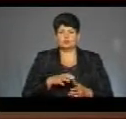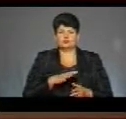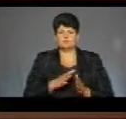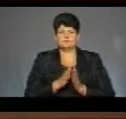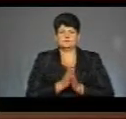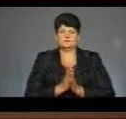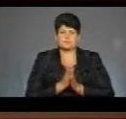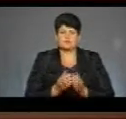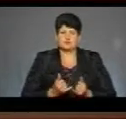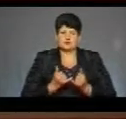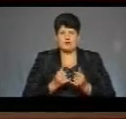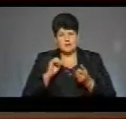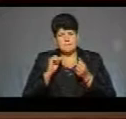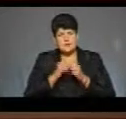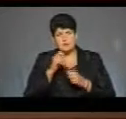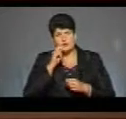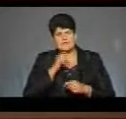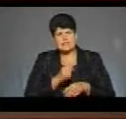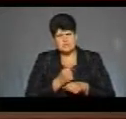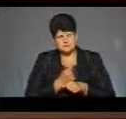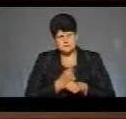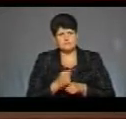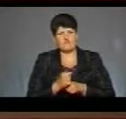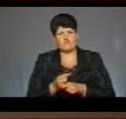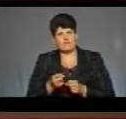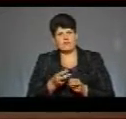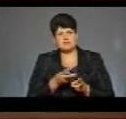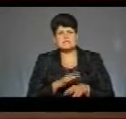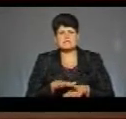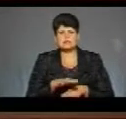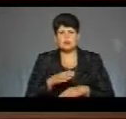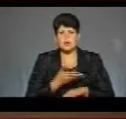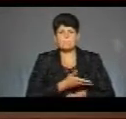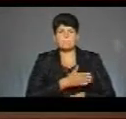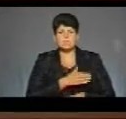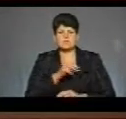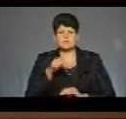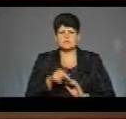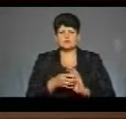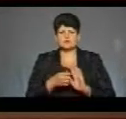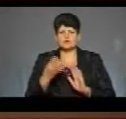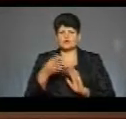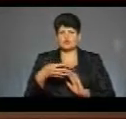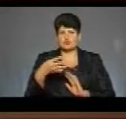молебень. Так вшанували пам'ять українців, яких примусово виселили з території Польщі до України у